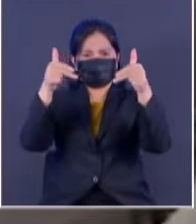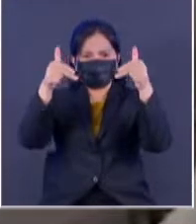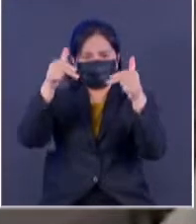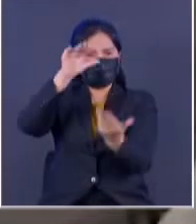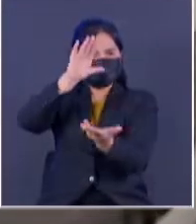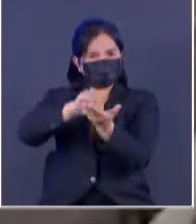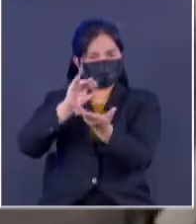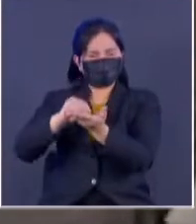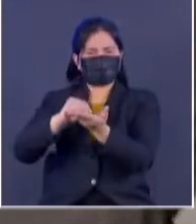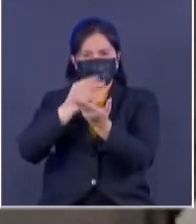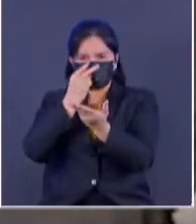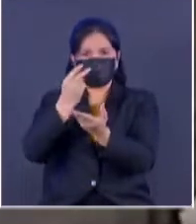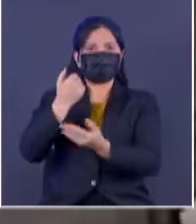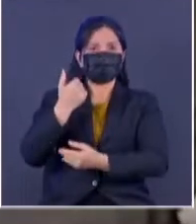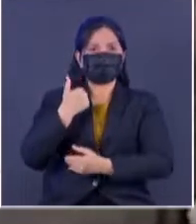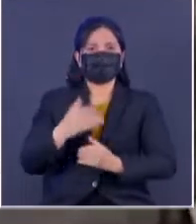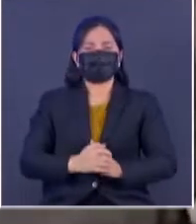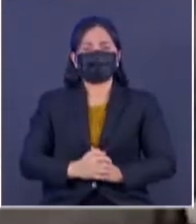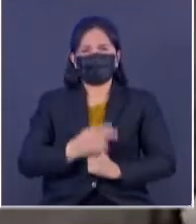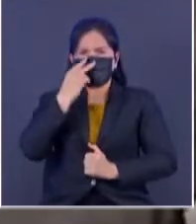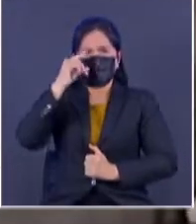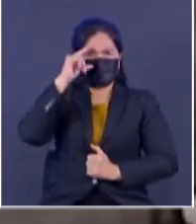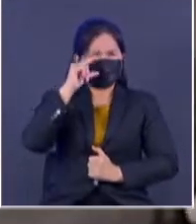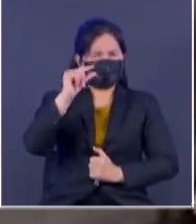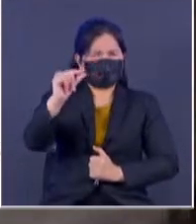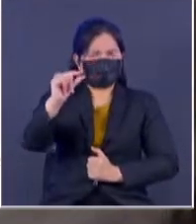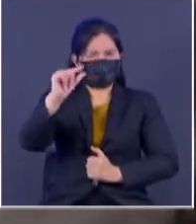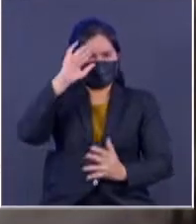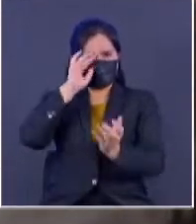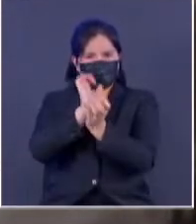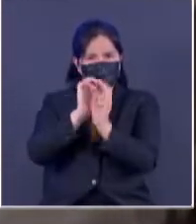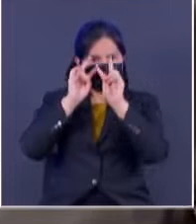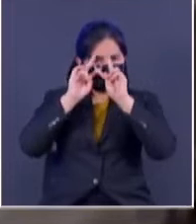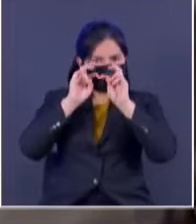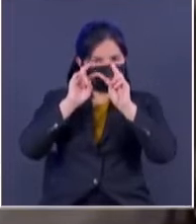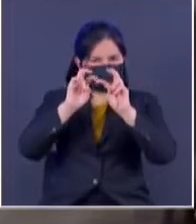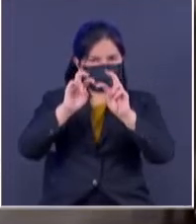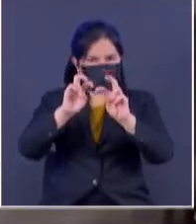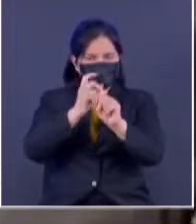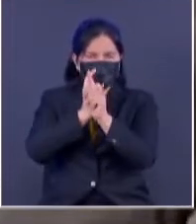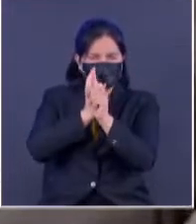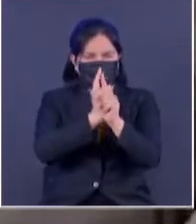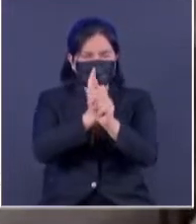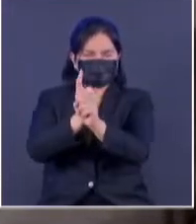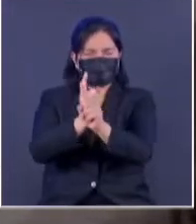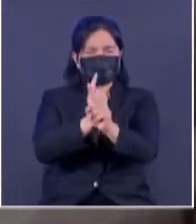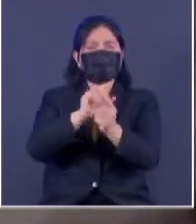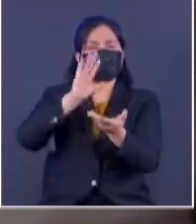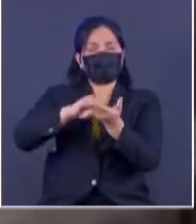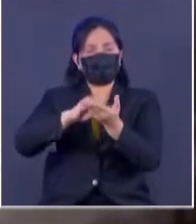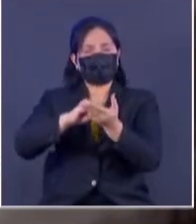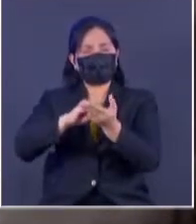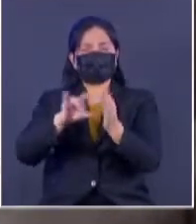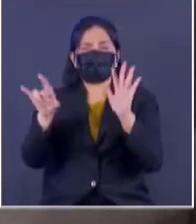บันทึกภาพเอาไว้ได้แม้ว่าจะเห็นในระยะไกลแต่ว่าเจ้าหน้าที่ตำรวจก็สืบค้นติดตามเสาะหาเบาะแส